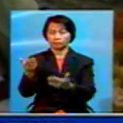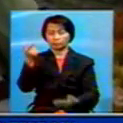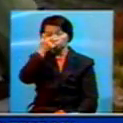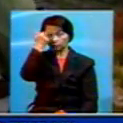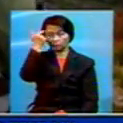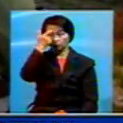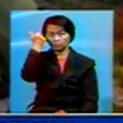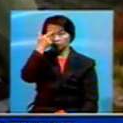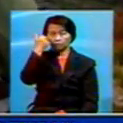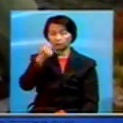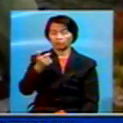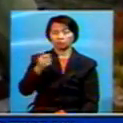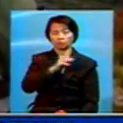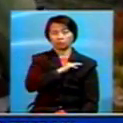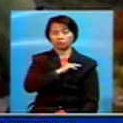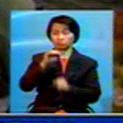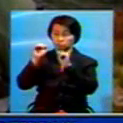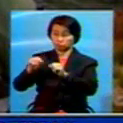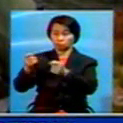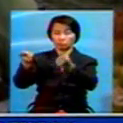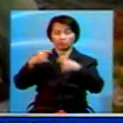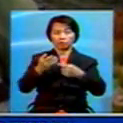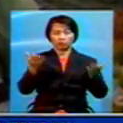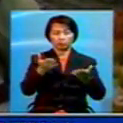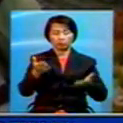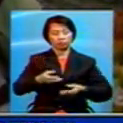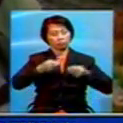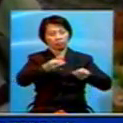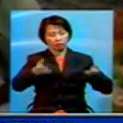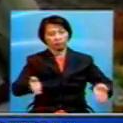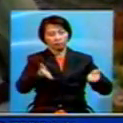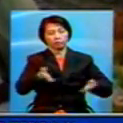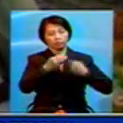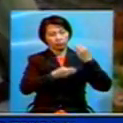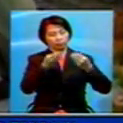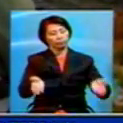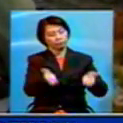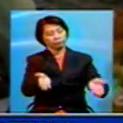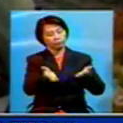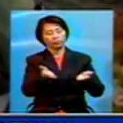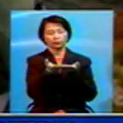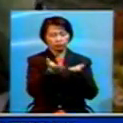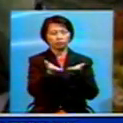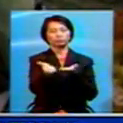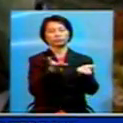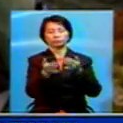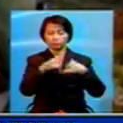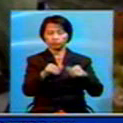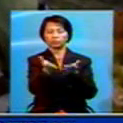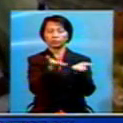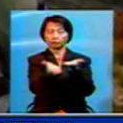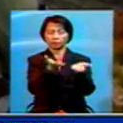ee beliau Sudi datang ke sini dan untuk membakar semangat supaya terus ee berkhidmat ya dalam